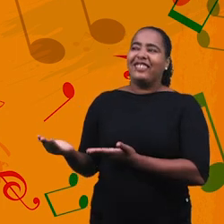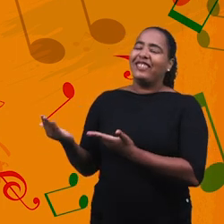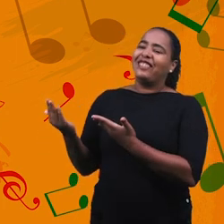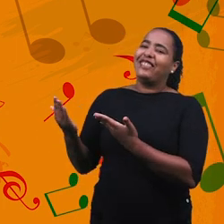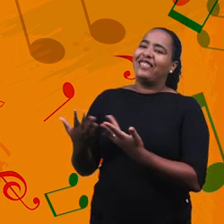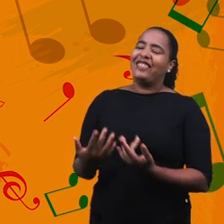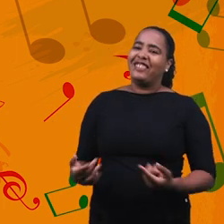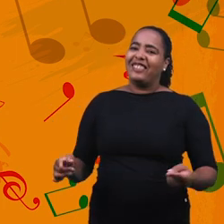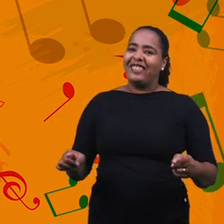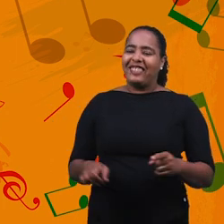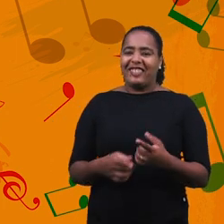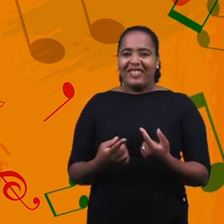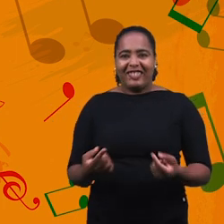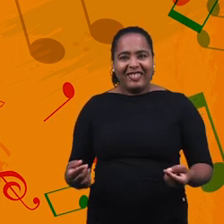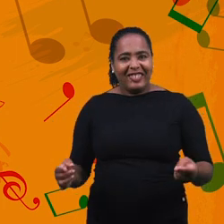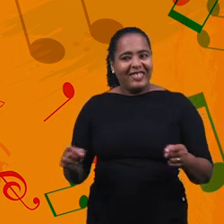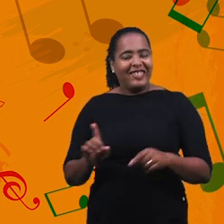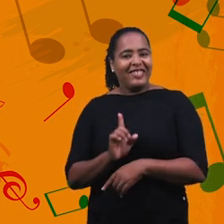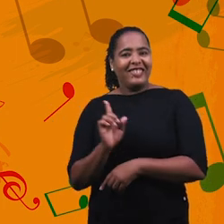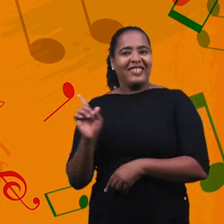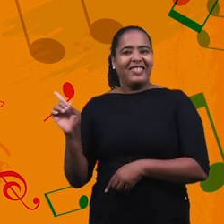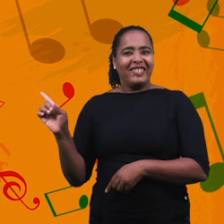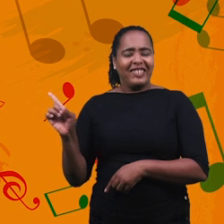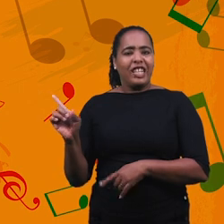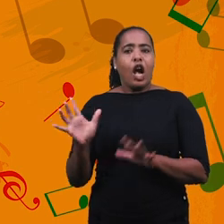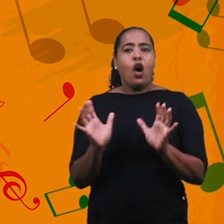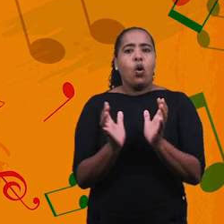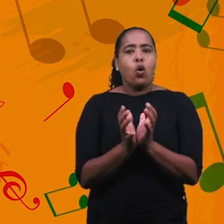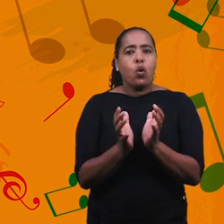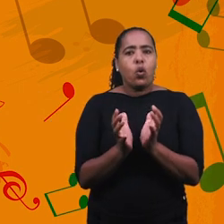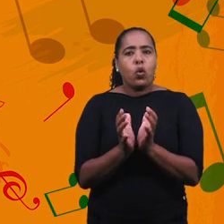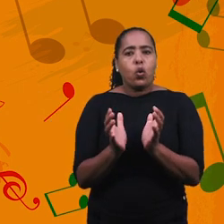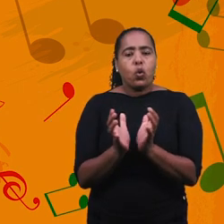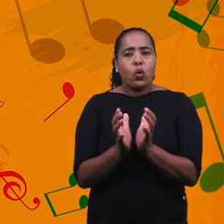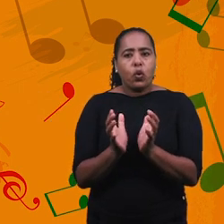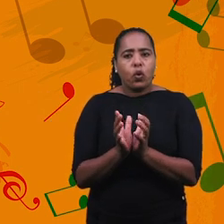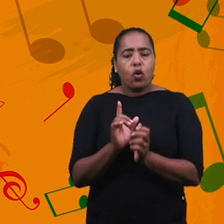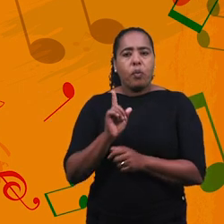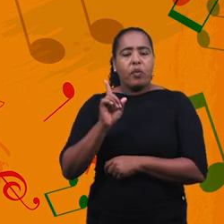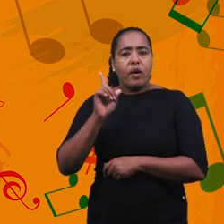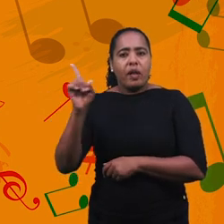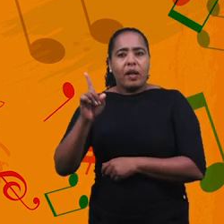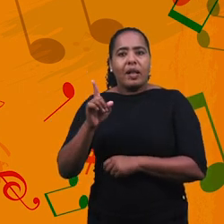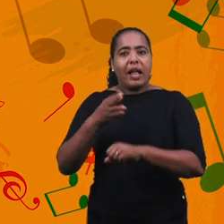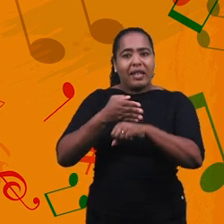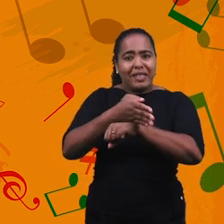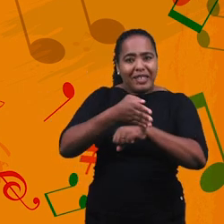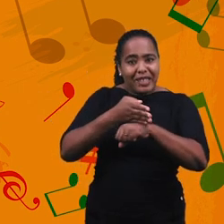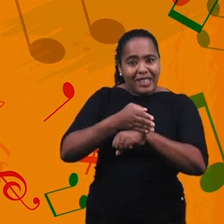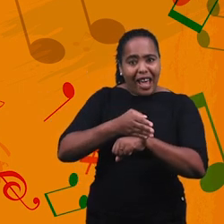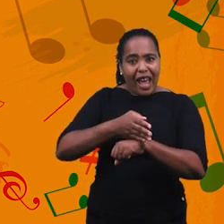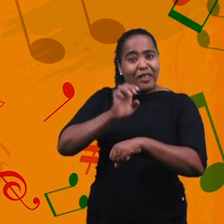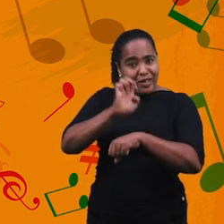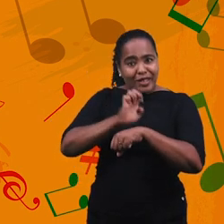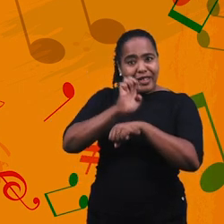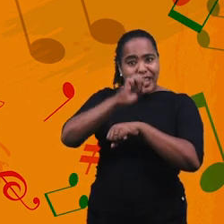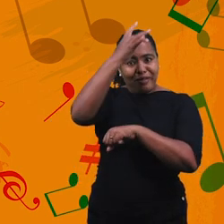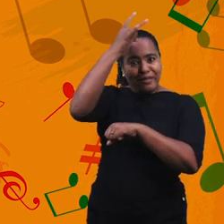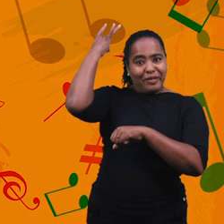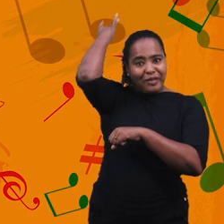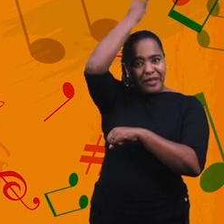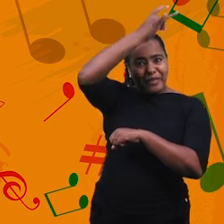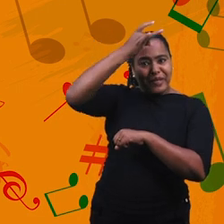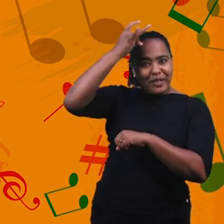Maintenant, nous écoutons les classes avec la petite bande de la ville de Serra, au l'état de Espírito Santo,